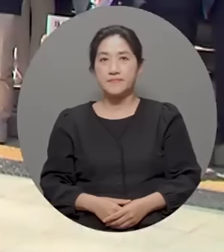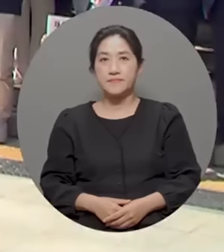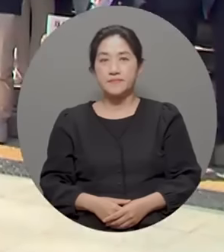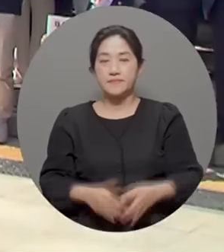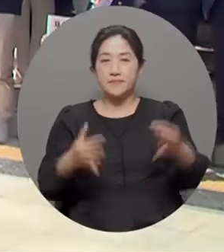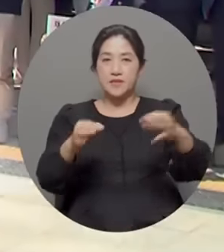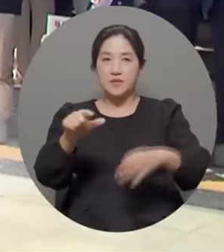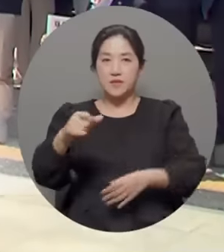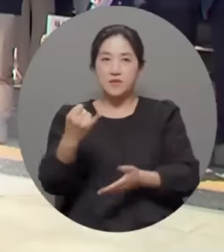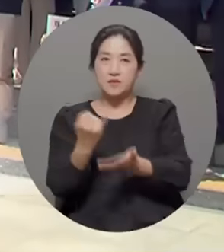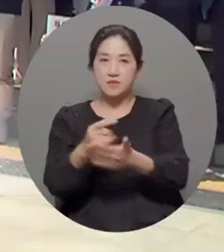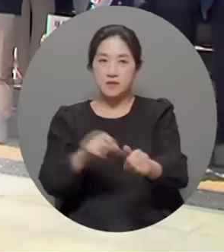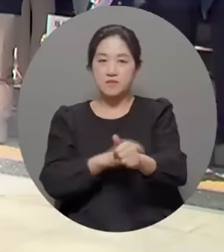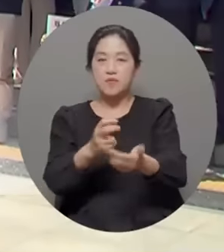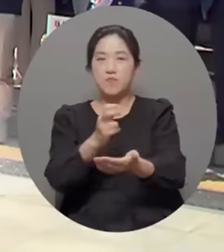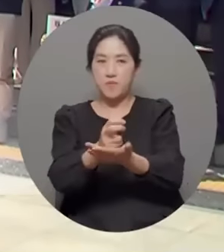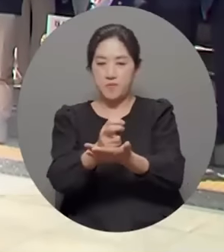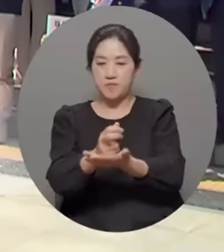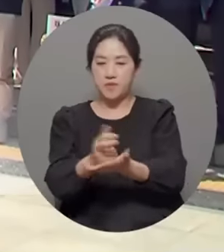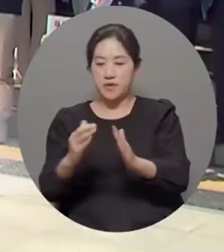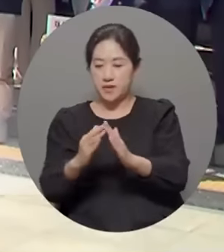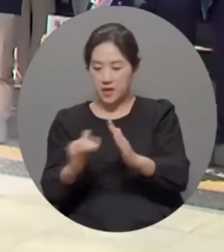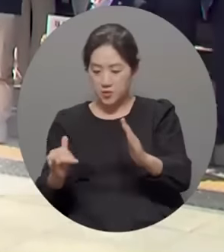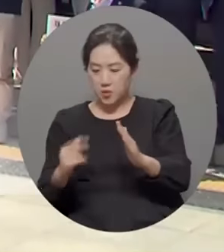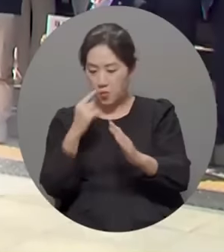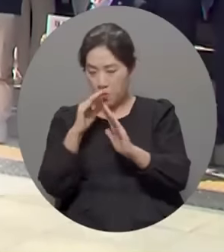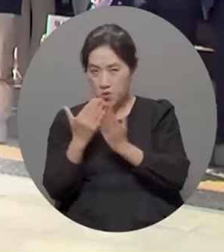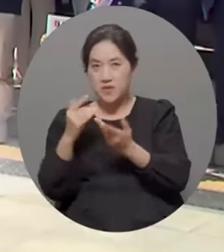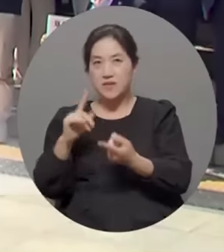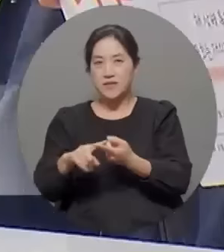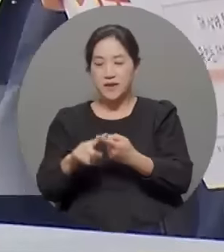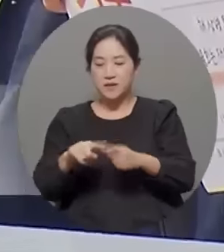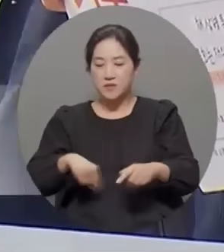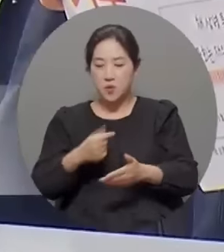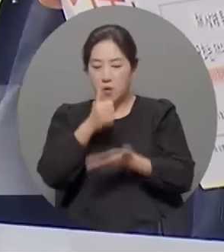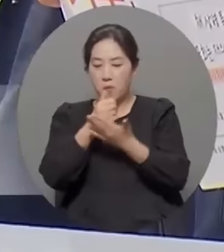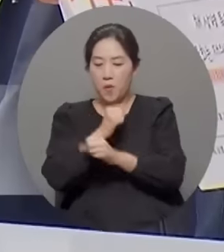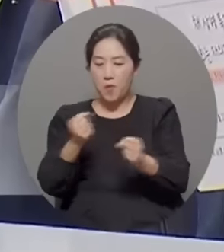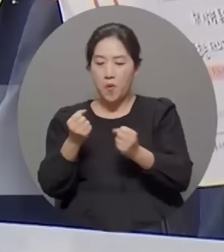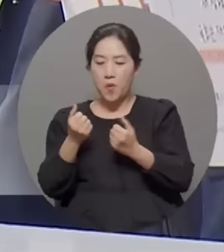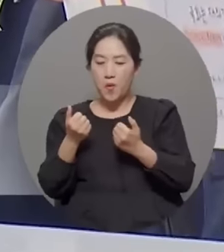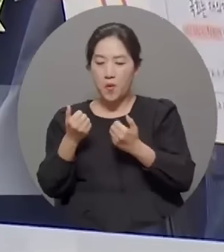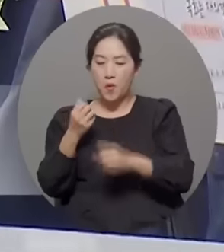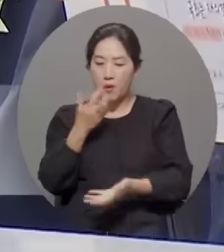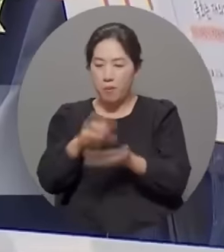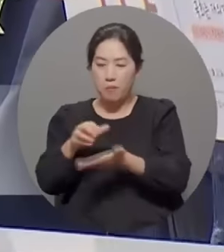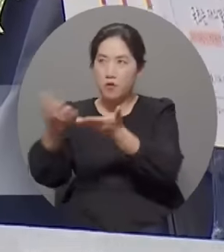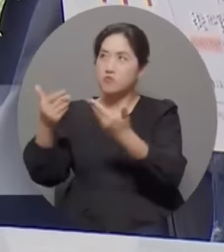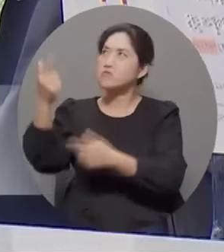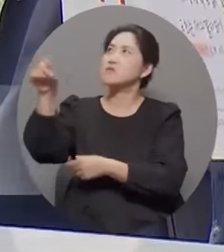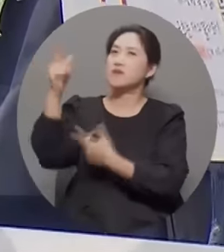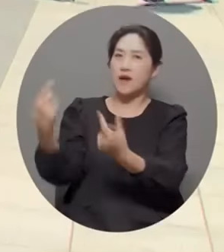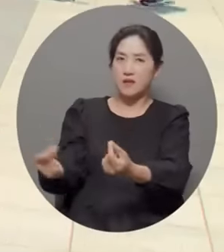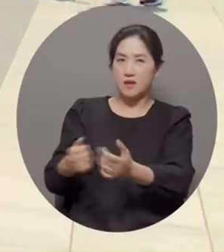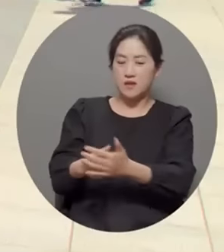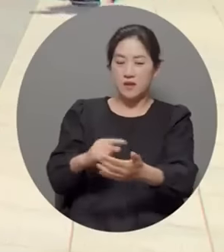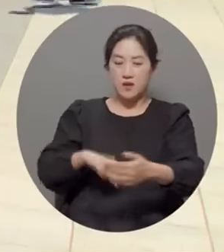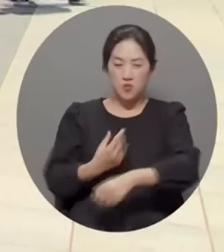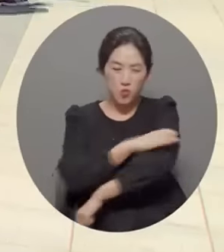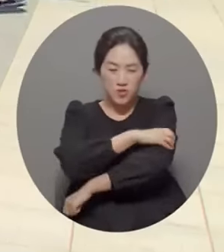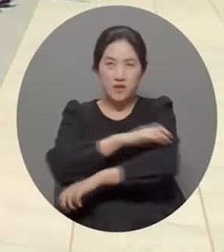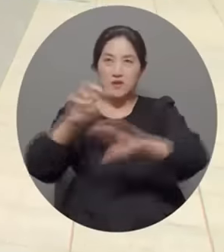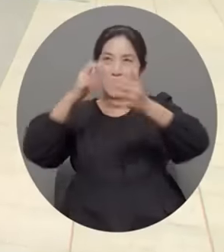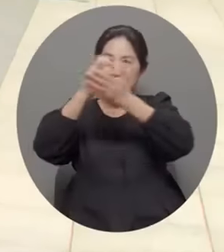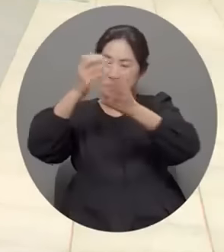김건희 여사 특별법에 이어 가족과 자신에게 이른바 셀프 면죄부를 주고 있다며 이것이 독재이자 위헌이라고